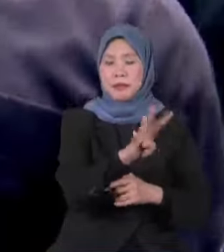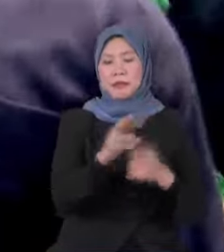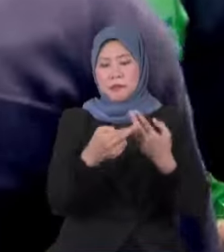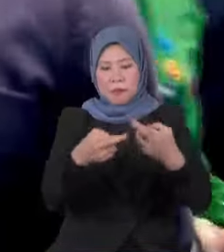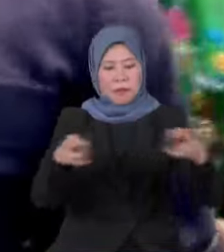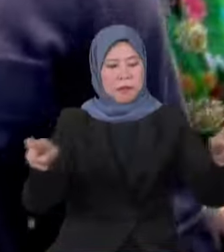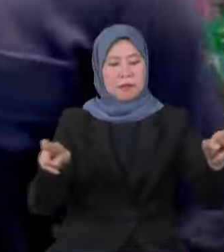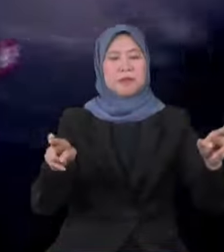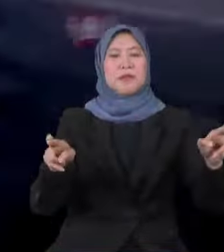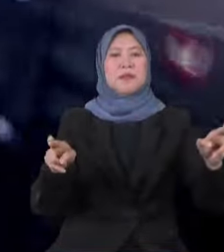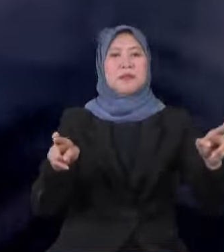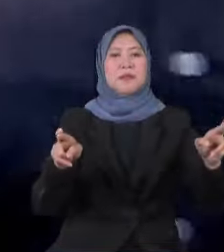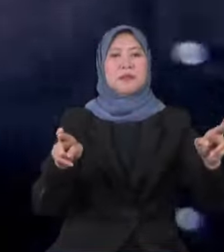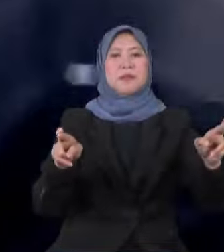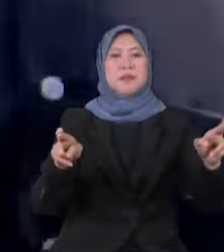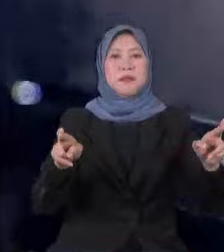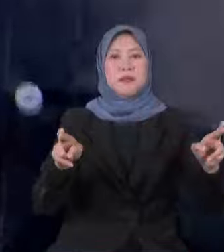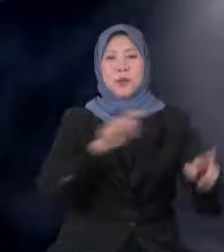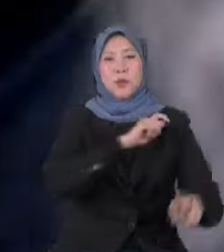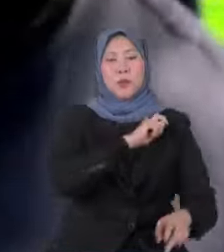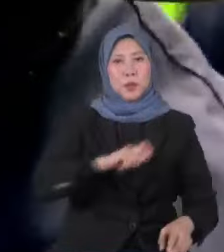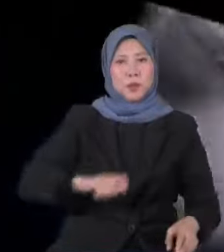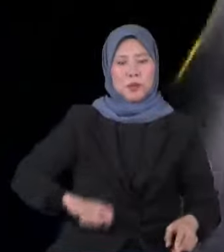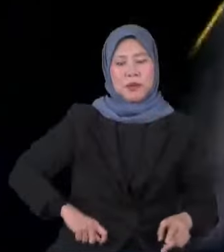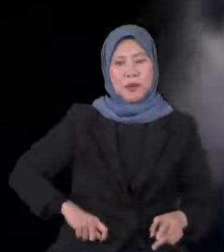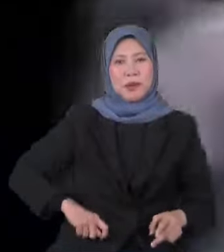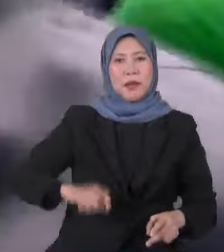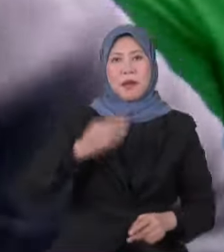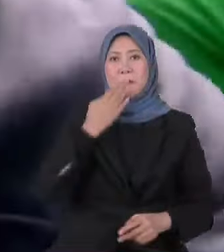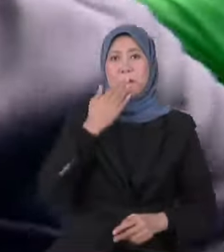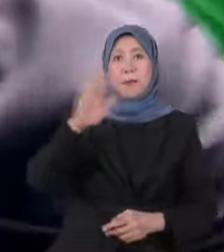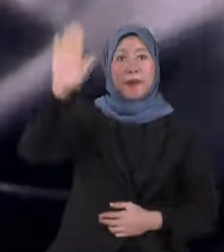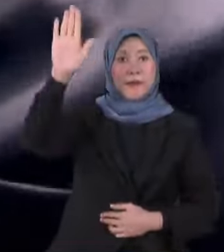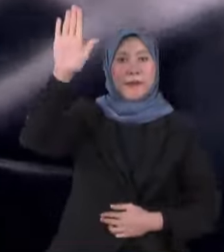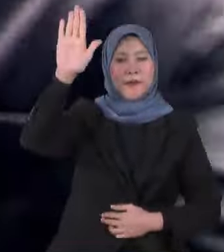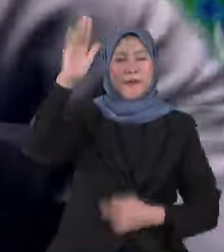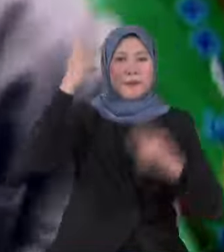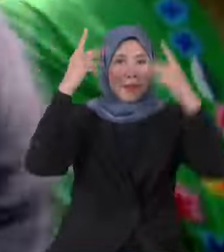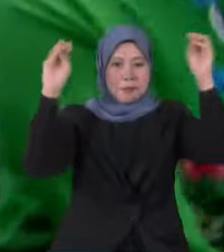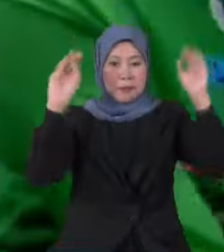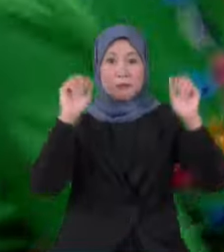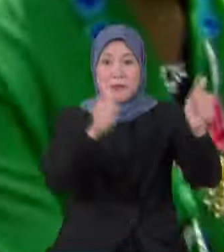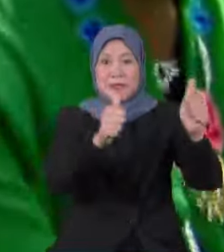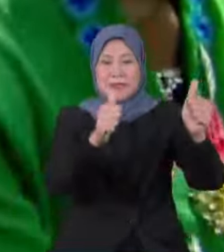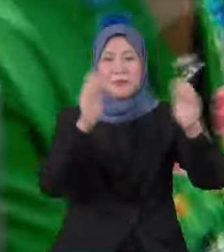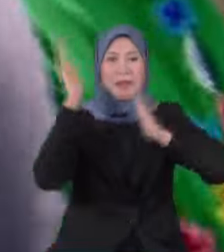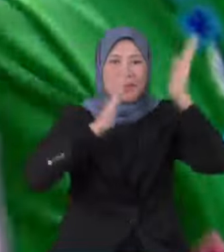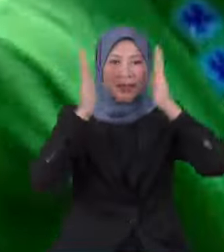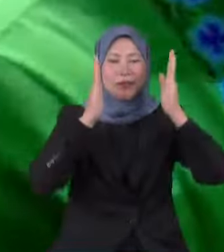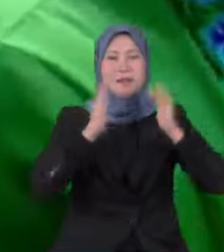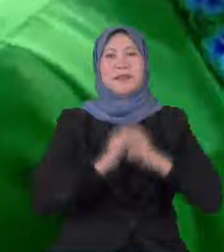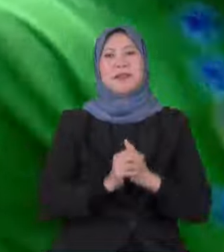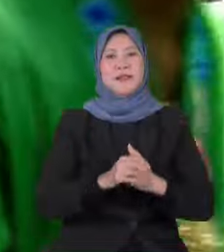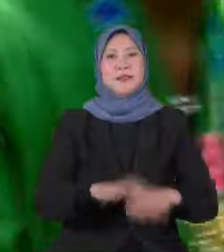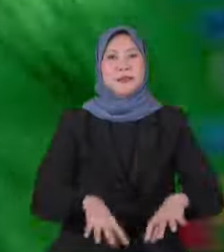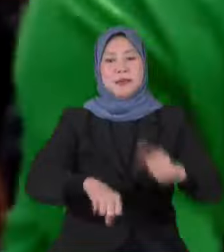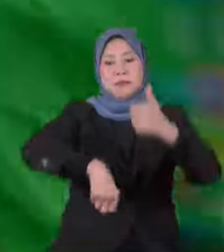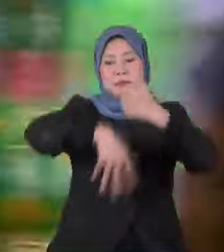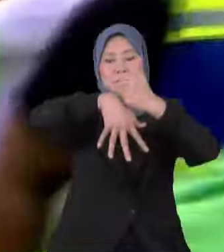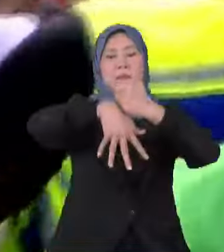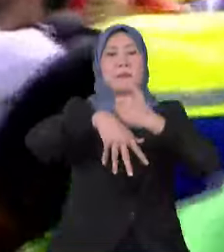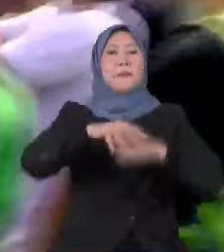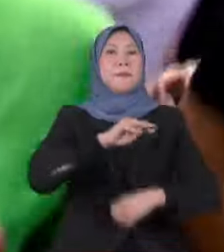dirasmikan oleh Yang Teramat Mulia Tunku Abdul Rahman Putra Al-Haj, Perdana Menteri Malaysia yang pertama merangkap Menteri Kebudayaan,